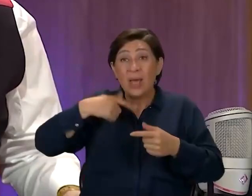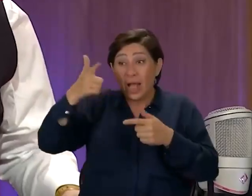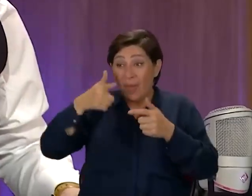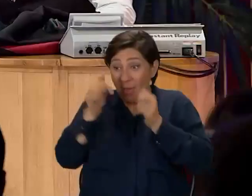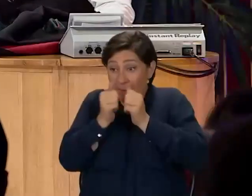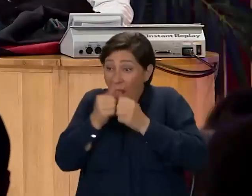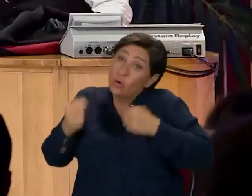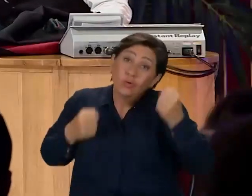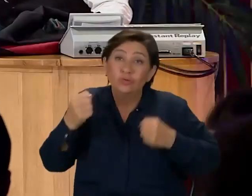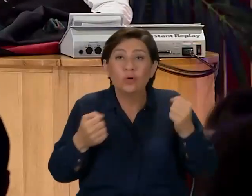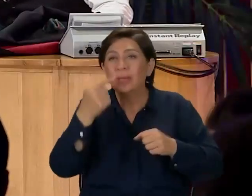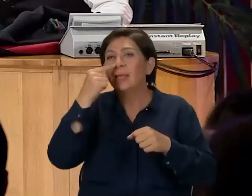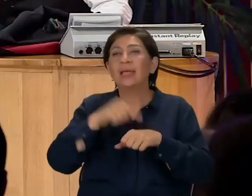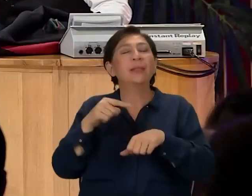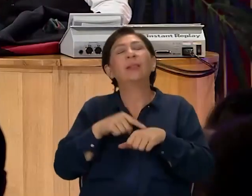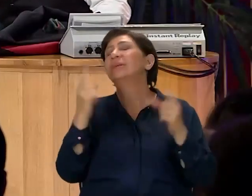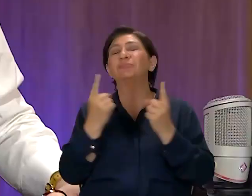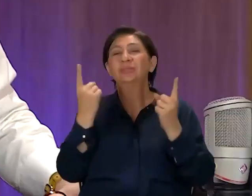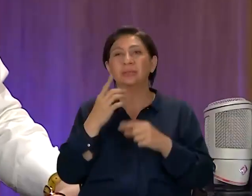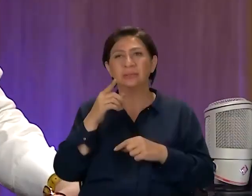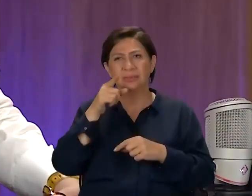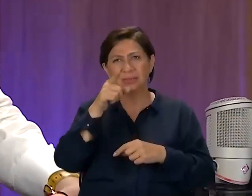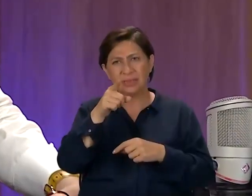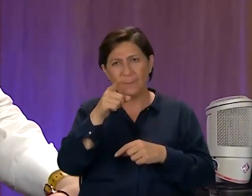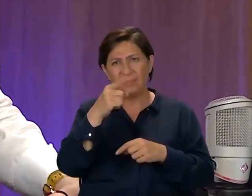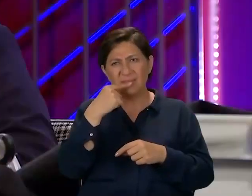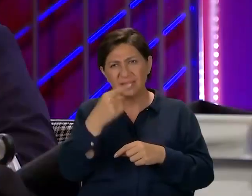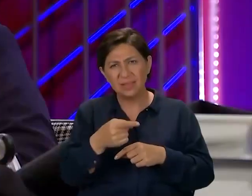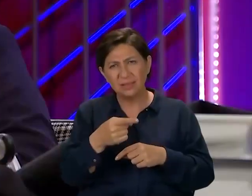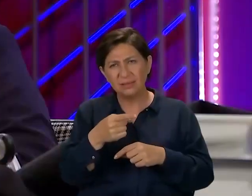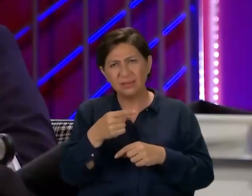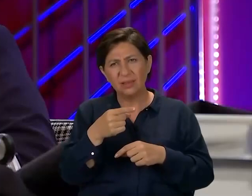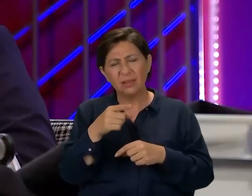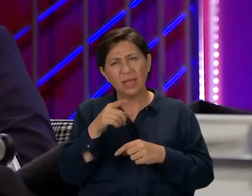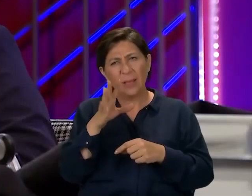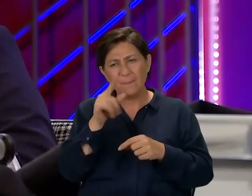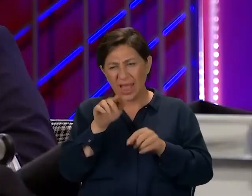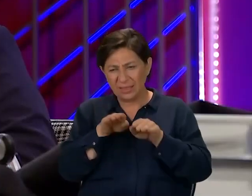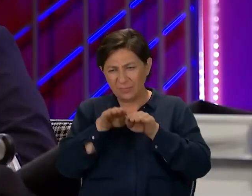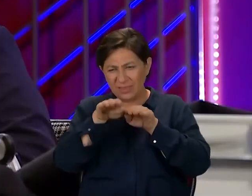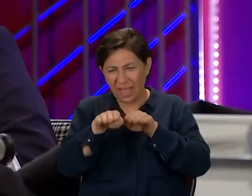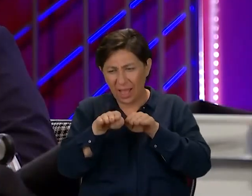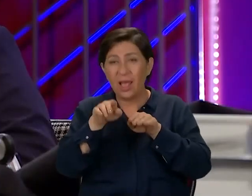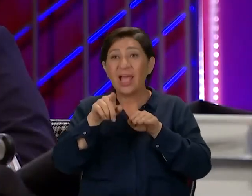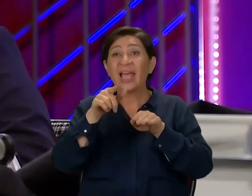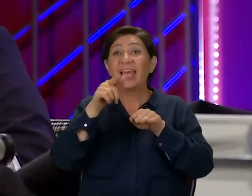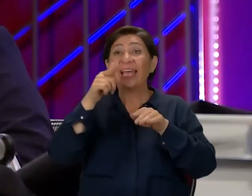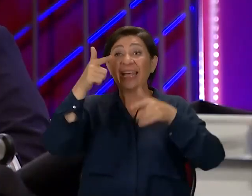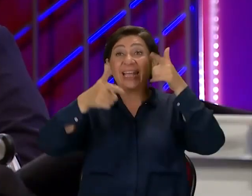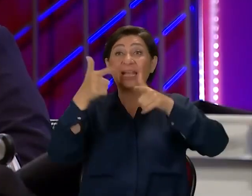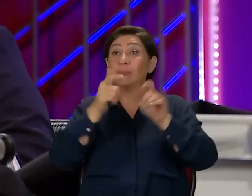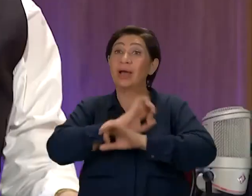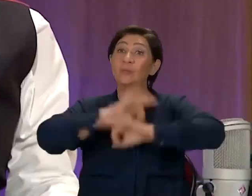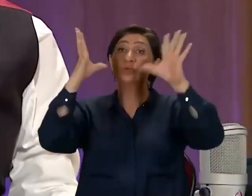koşuyorum inanılmaz bir şeydi. Bir şey soracağım yani. Sen miydin sette diyen ya Biraz bir adım daha atarsan klip efsane olur. Yani. Tabii ki